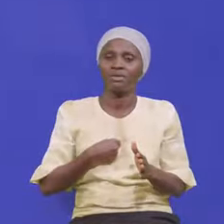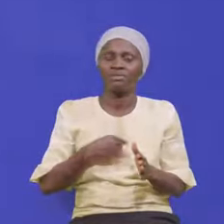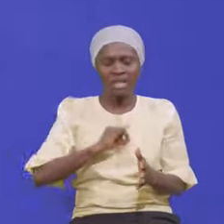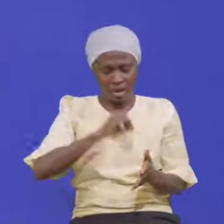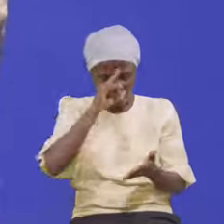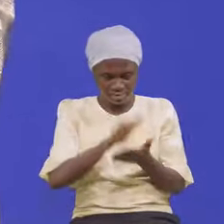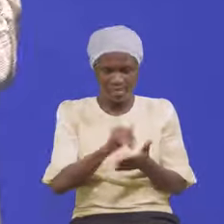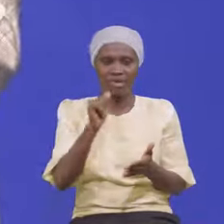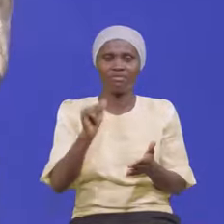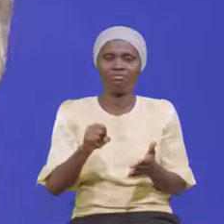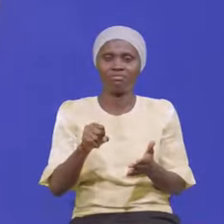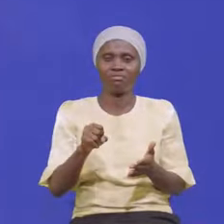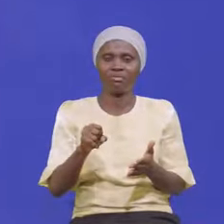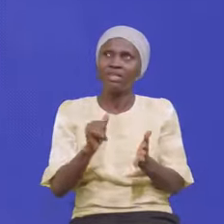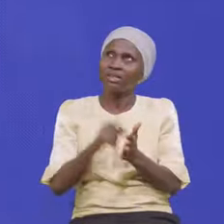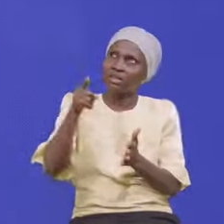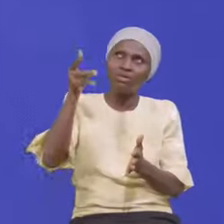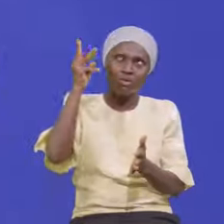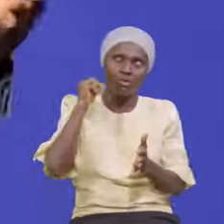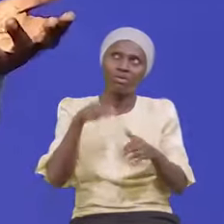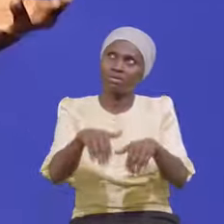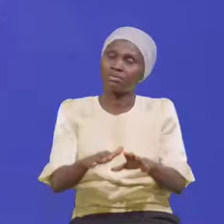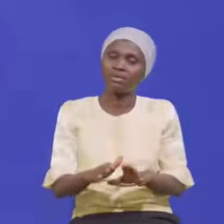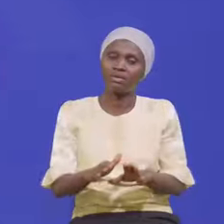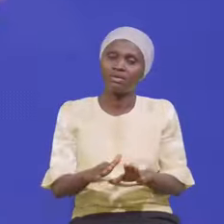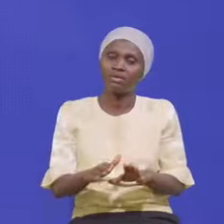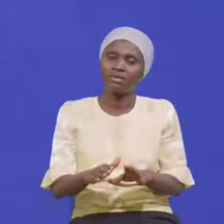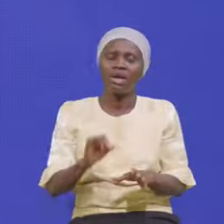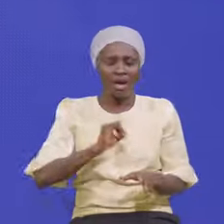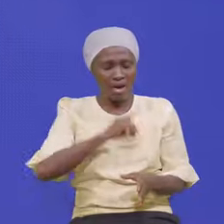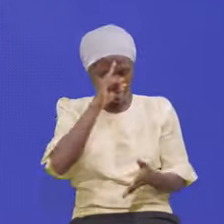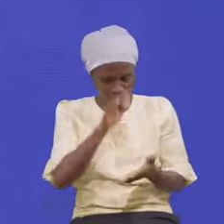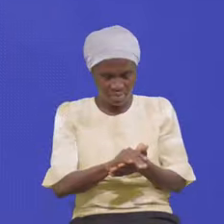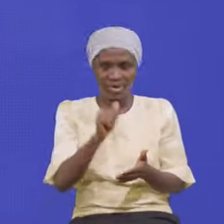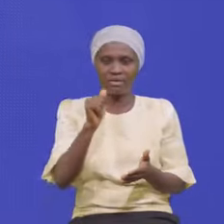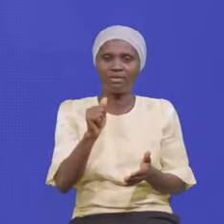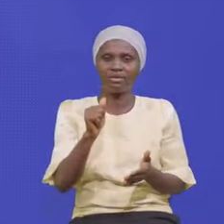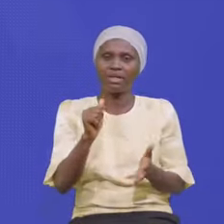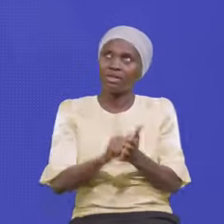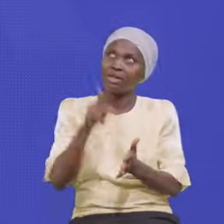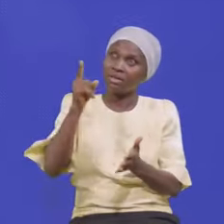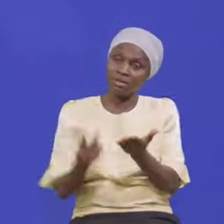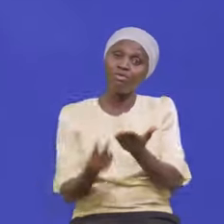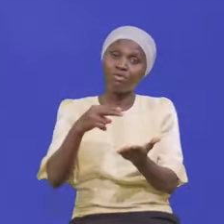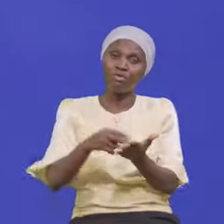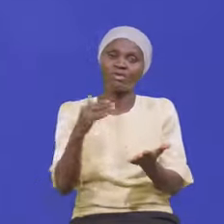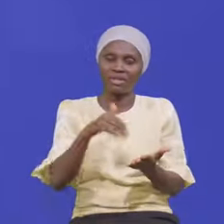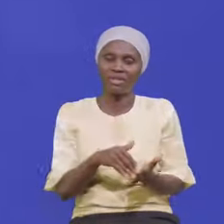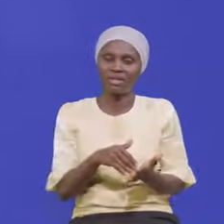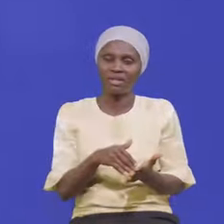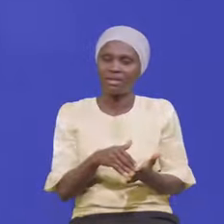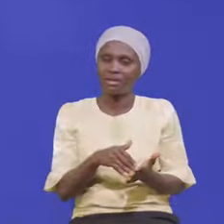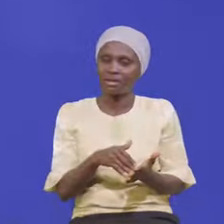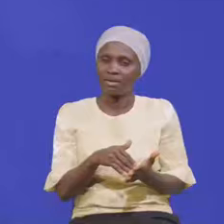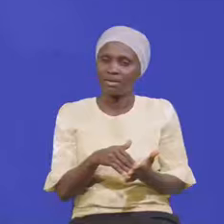I believe, నేను నమ్ముతున్నాను, He was buried, ఆయన భూస్థాపితం చేయబడ్డాడని, I believe, నేను నమ్ముతున్నాను, He rose again, ఆయన మరలా